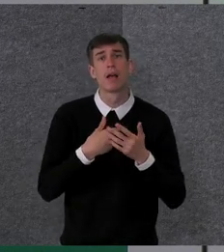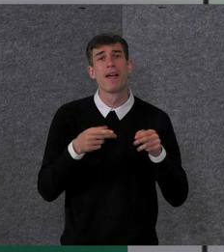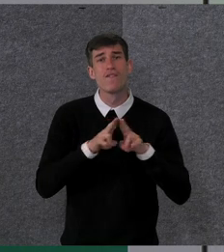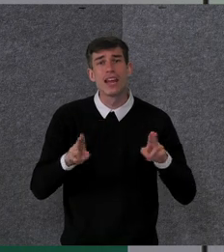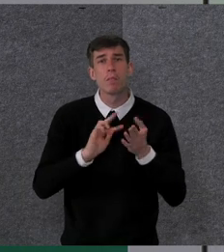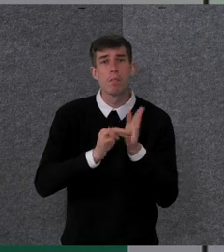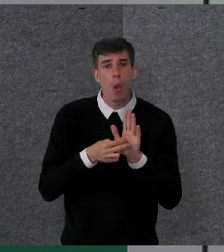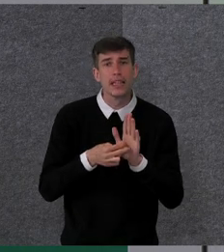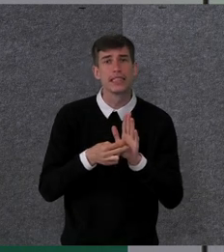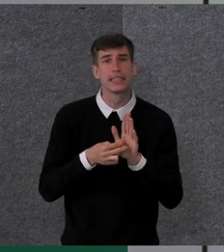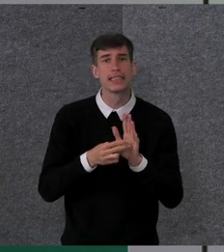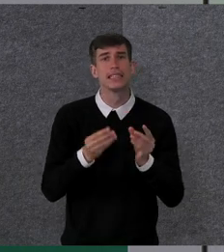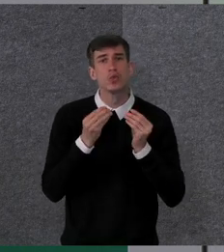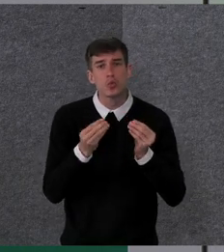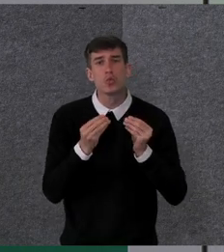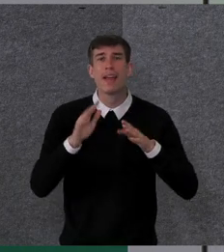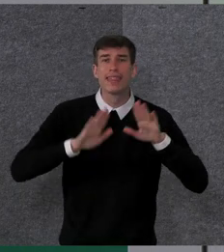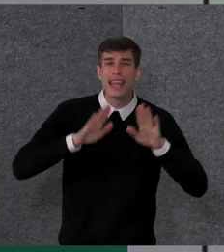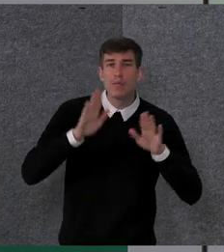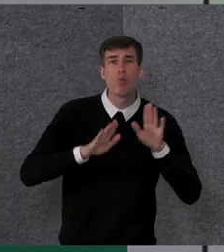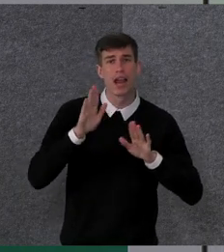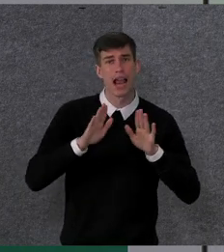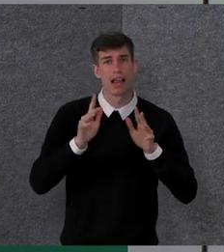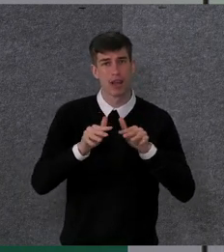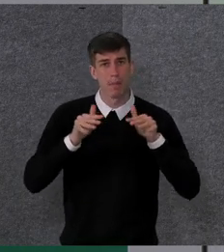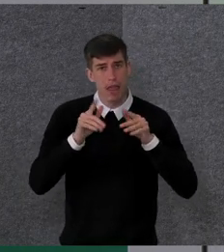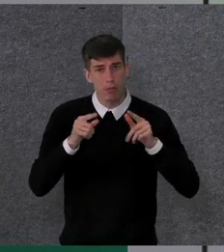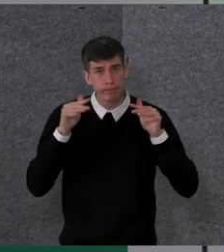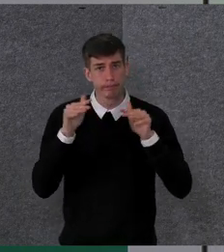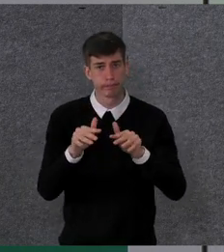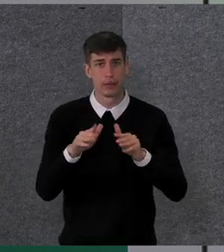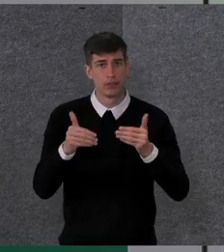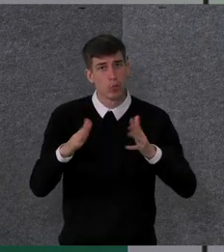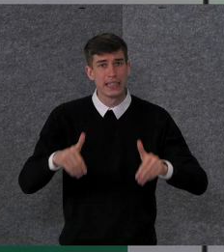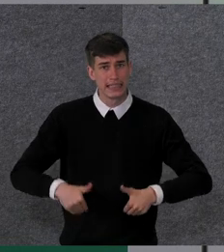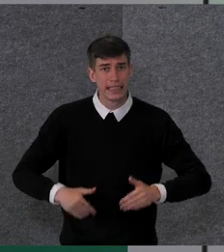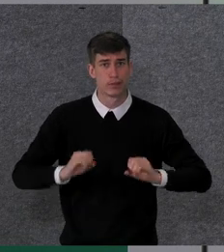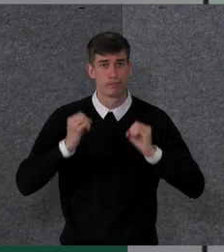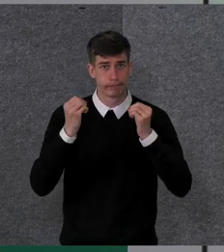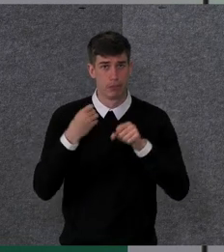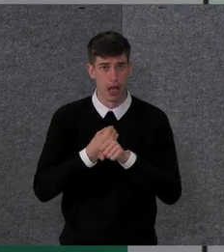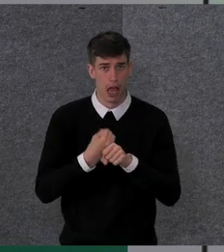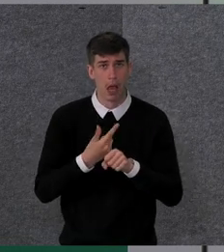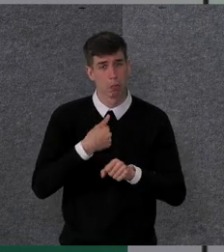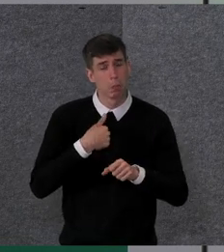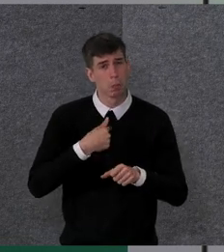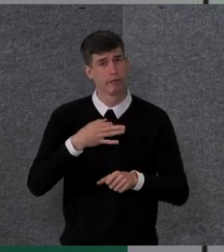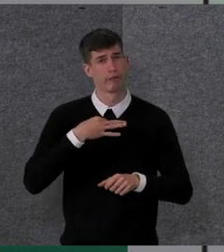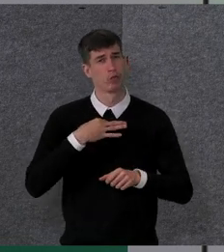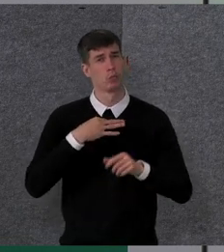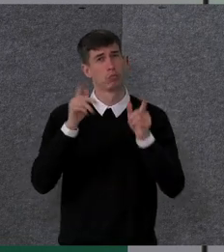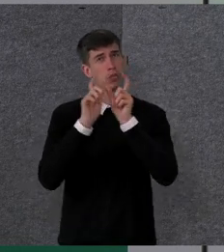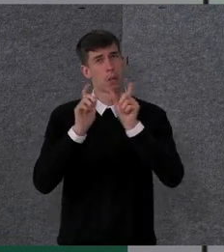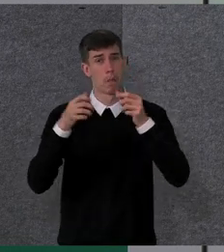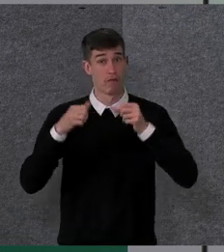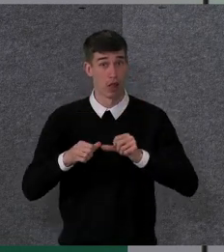friedenspolitischen Perspektive, ne, wir brauchen eine demokratische Armee, die in der DemokratInnen ihren Dienst tun, der ich mich sehr verpflichtet fühle.